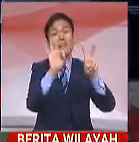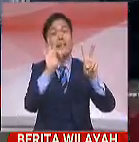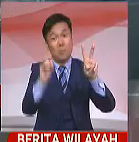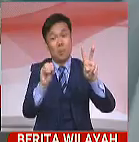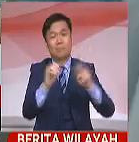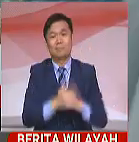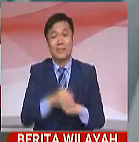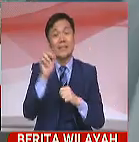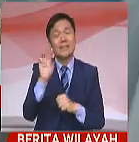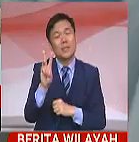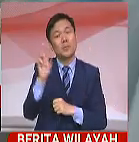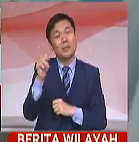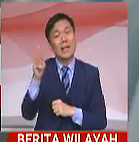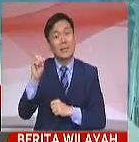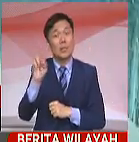2030, WKB